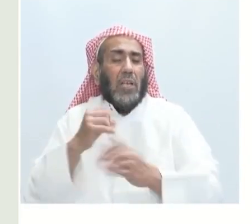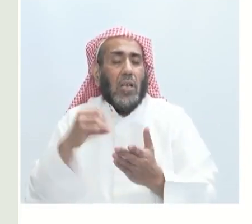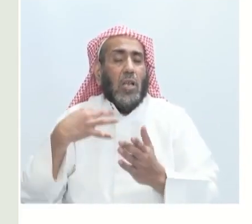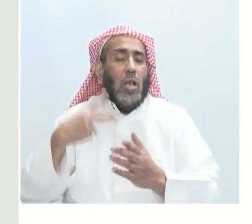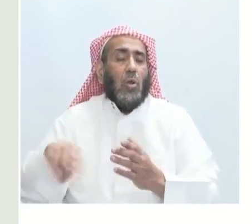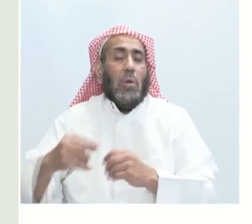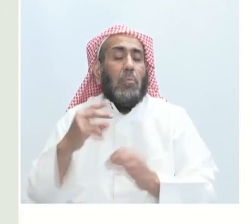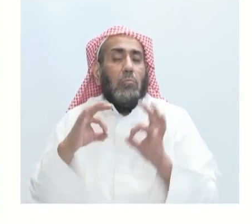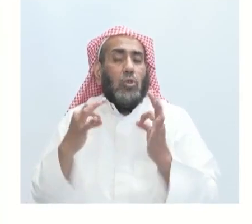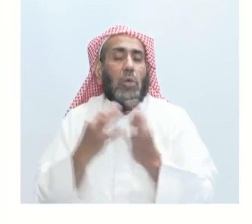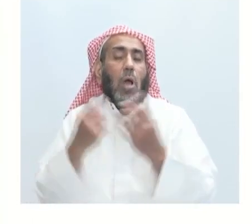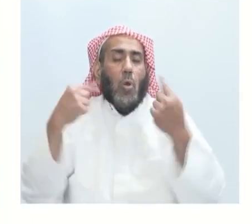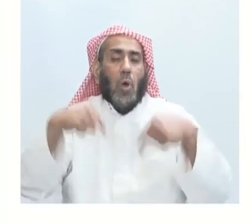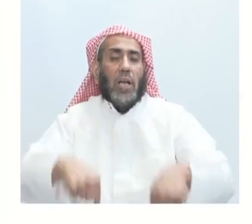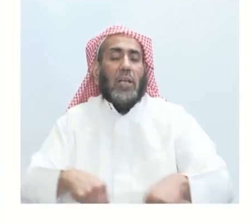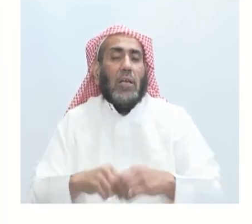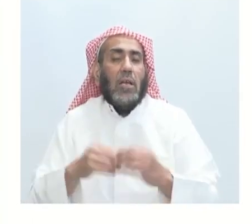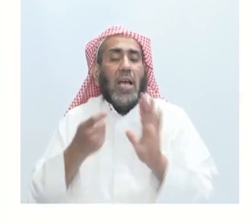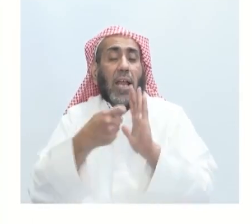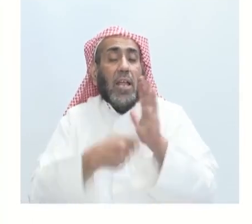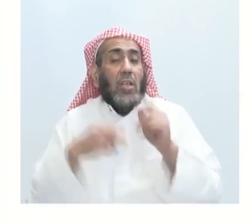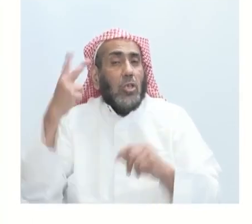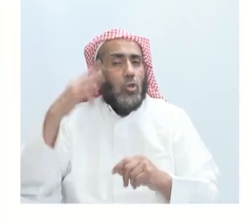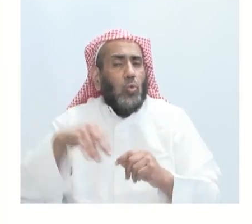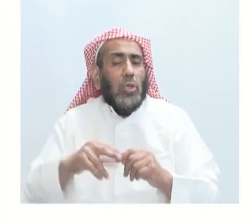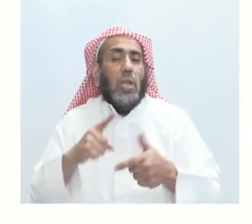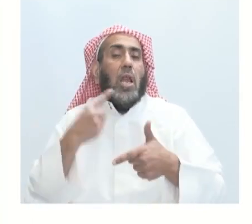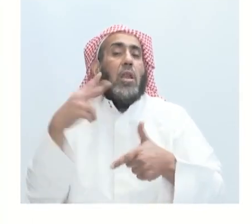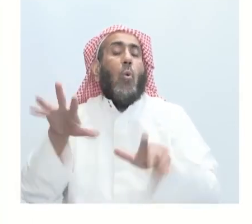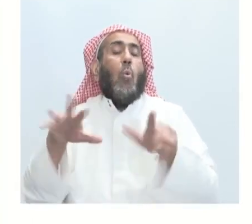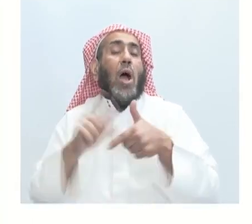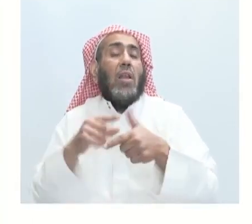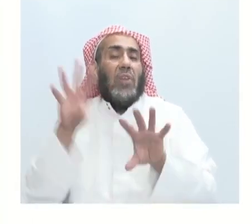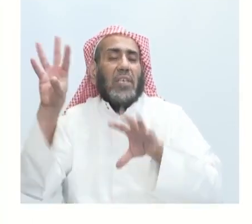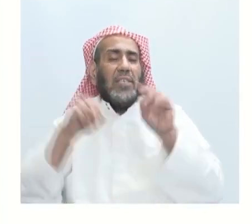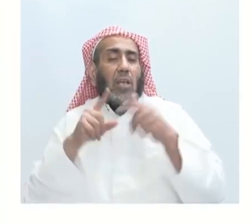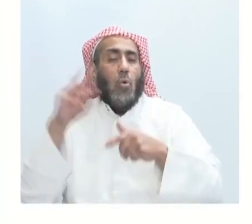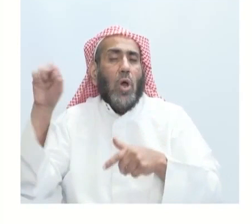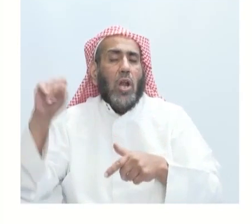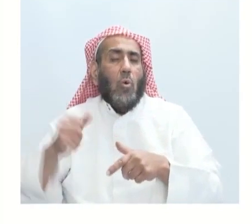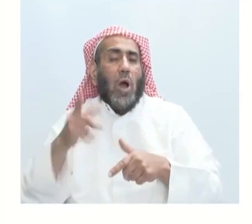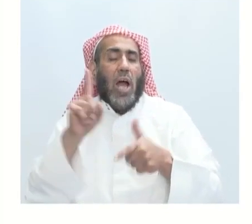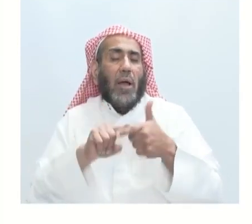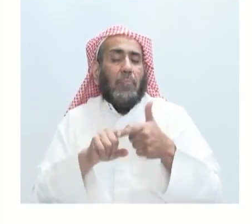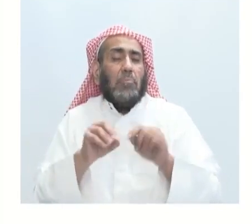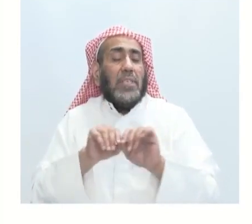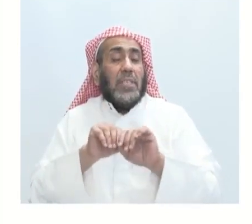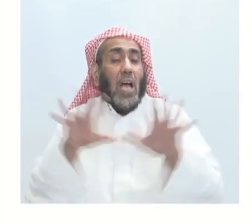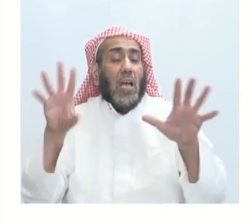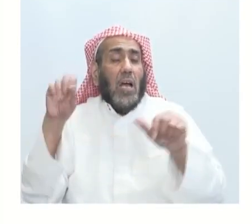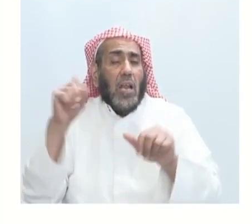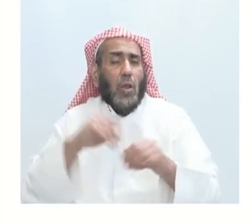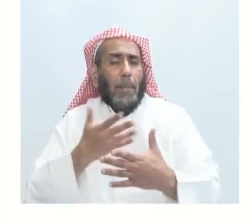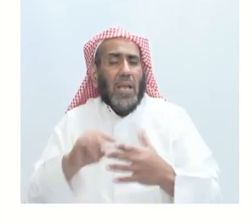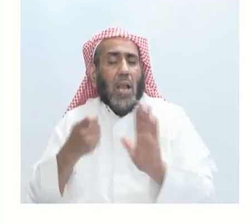بامور المجتمع الواقعيه النثر السعودي ظهر نوعان في القصه والروايه في طبعا ازدهر نثر تنوع